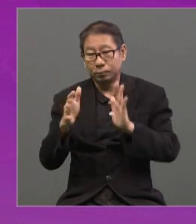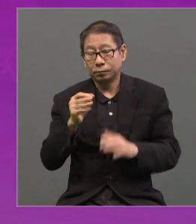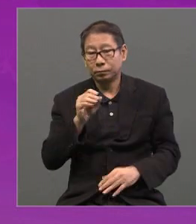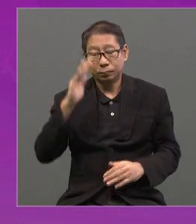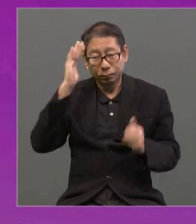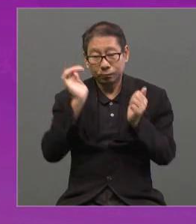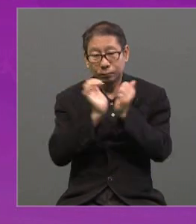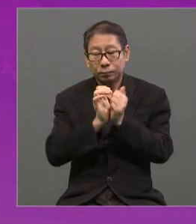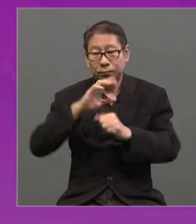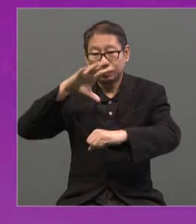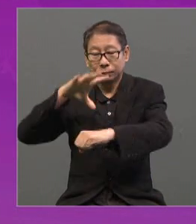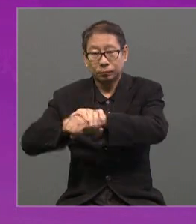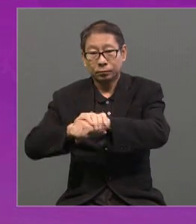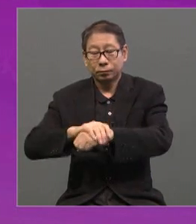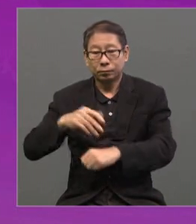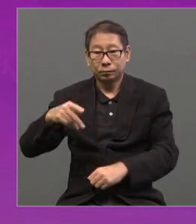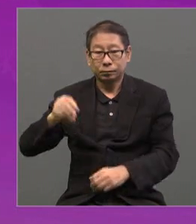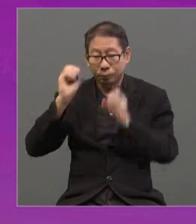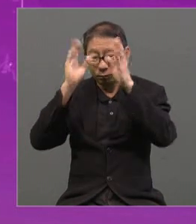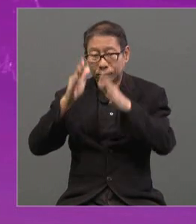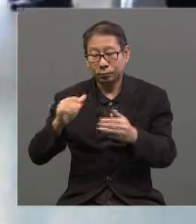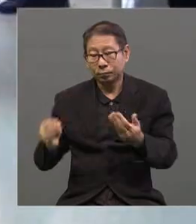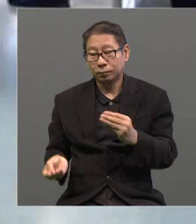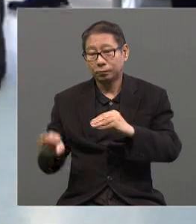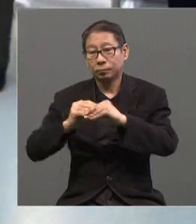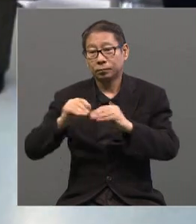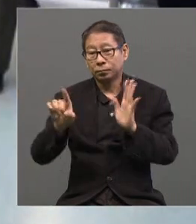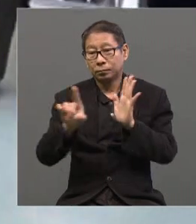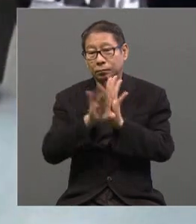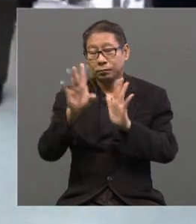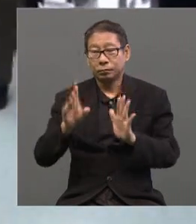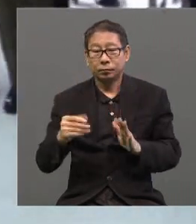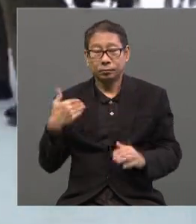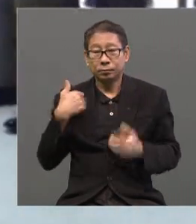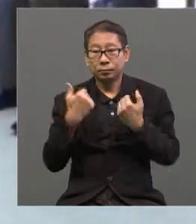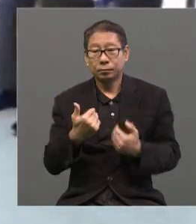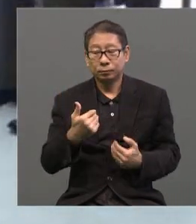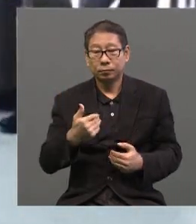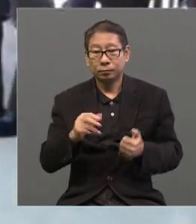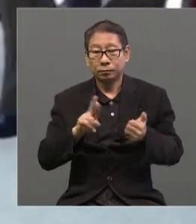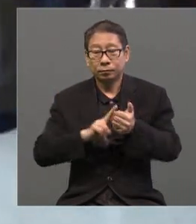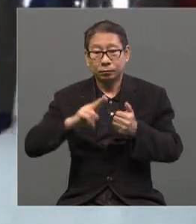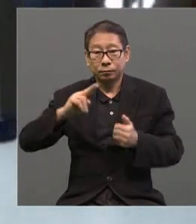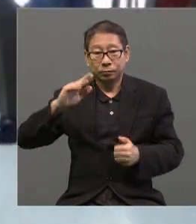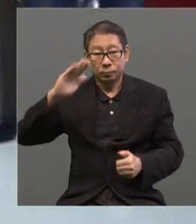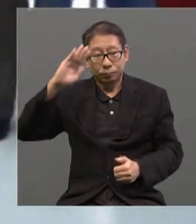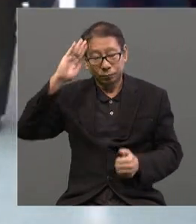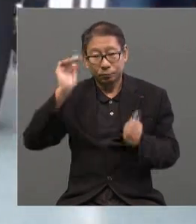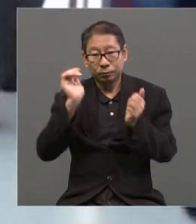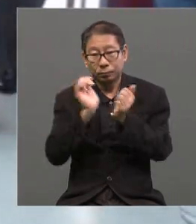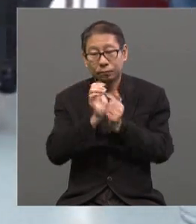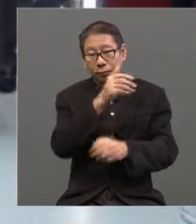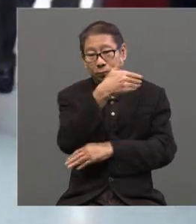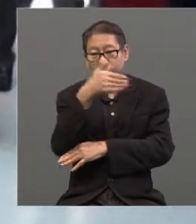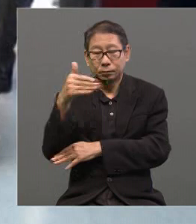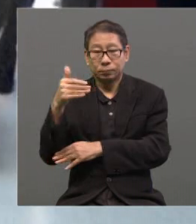ดำเนินคดีกับพี่เลี้ยงเพิ่มอีก1คนในขณะที่พลตำรวจเอกสุรเชษฐ์หักพานรองผู้บัญชาการตำรวจแห่งชาติครับลงพื้น